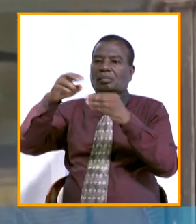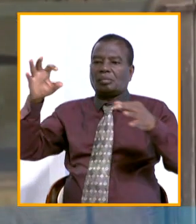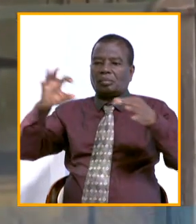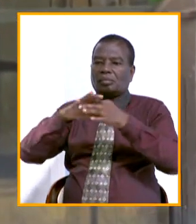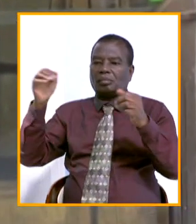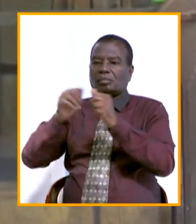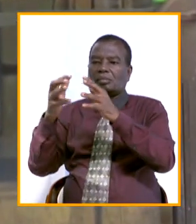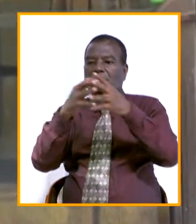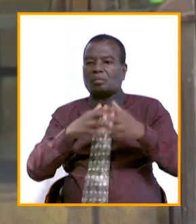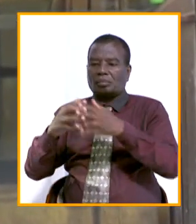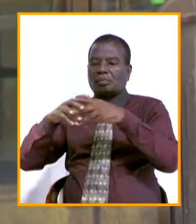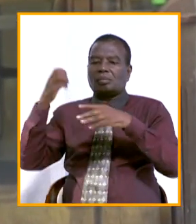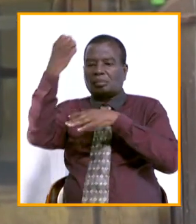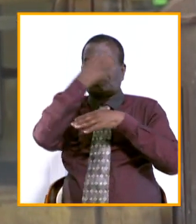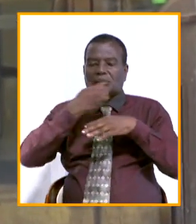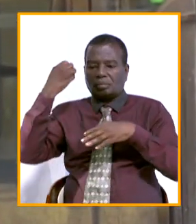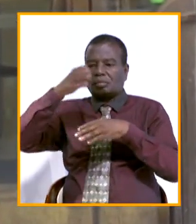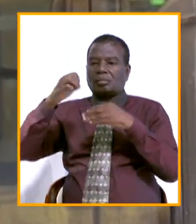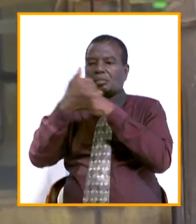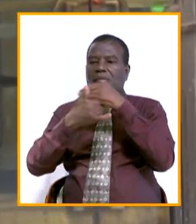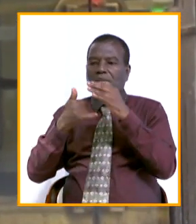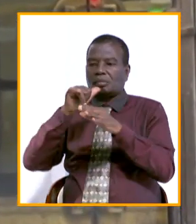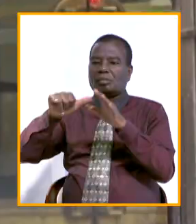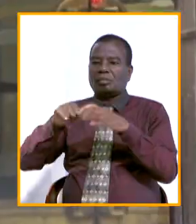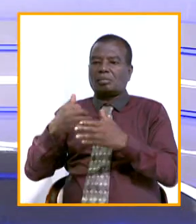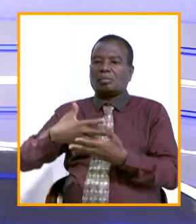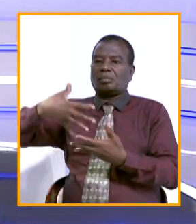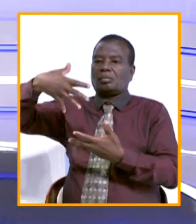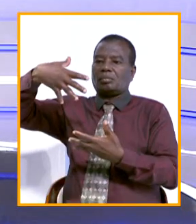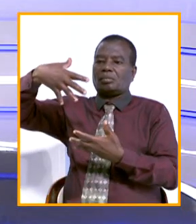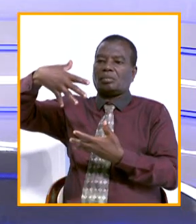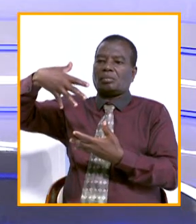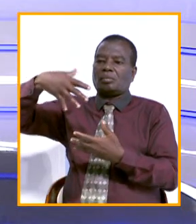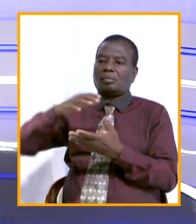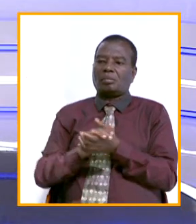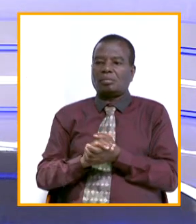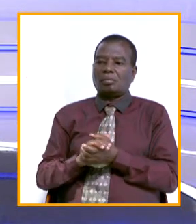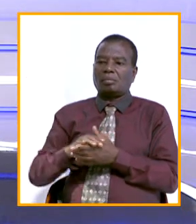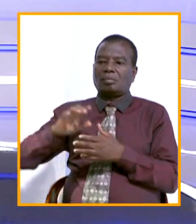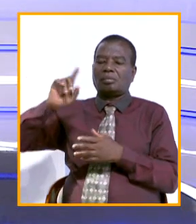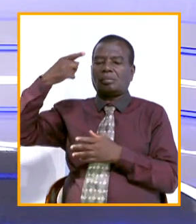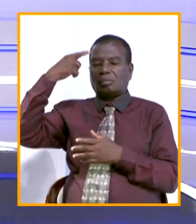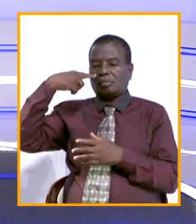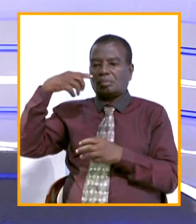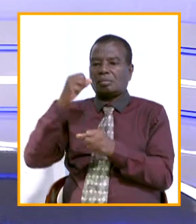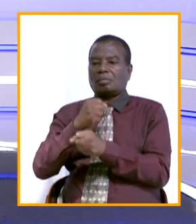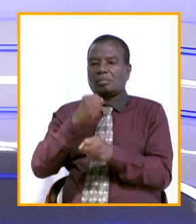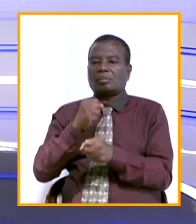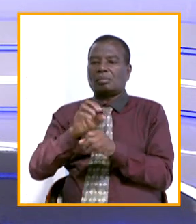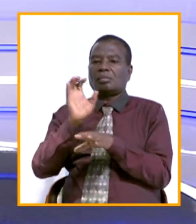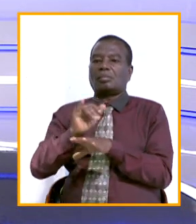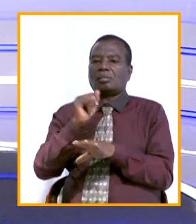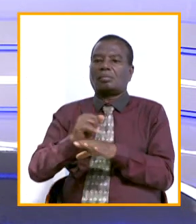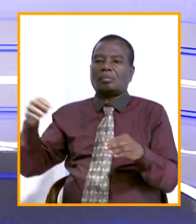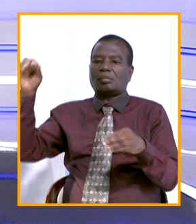les États-Unis et l'Europe autour de sa croissance. L'État est donc au travail. La Côte d'Ivoire